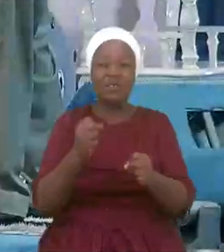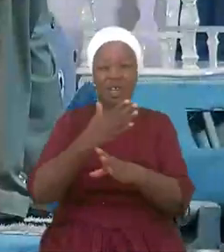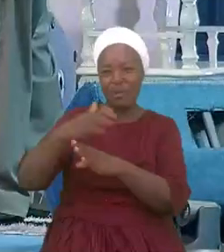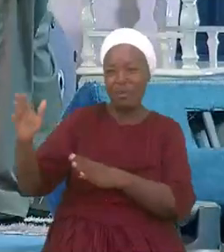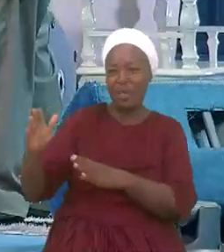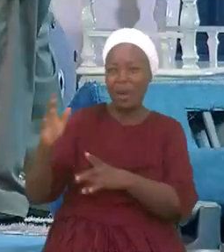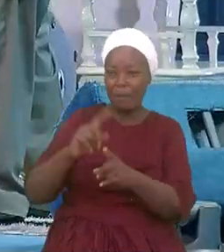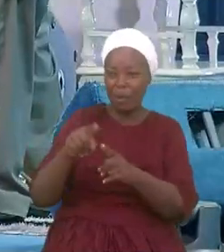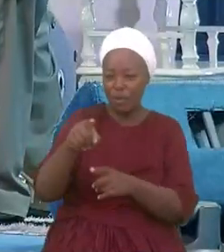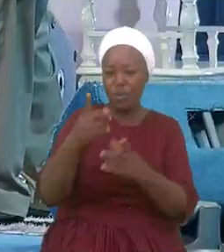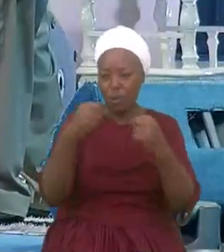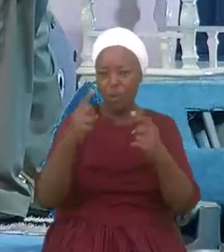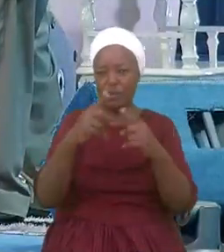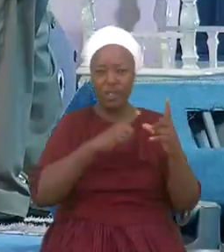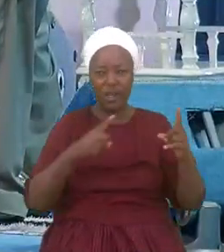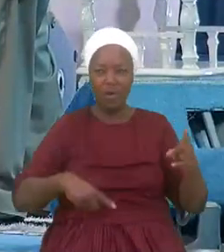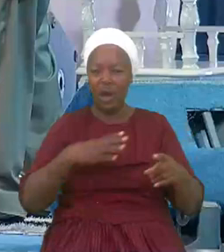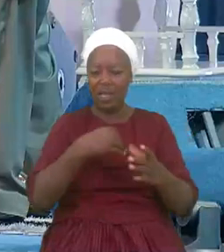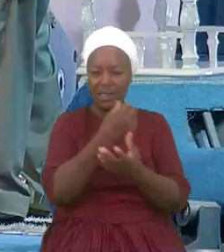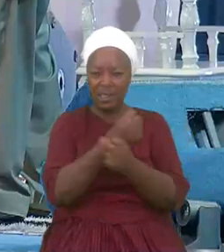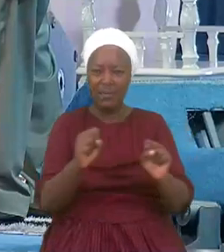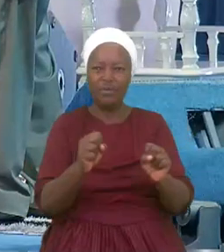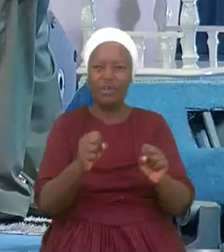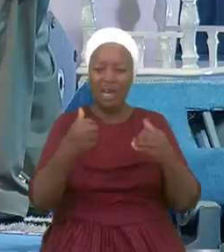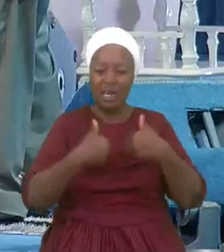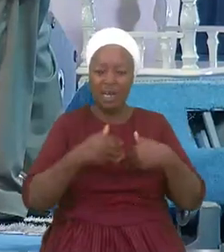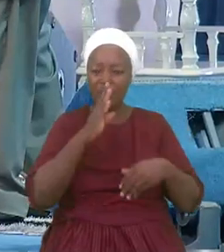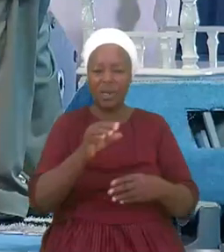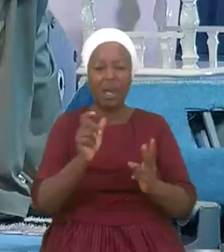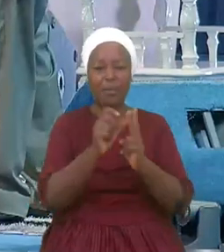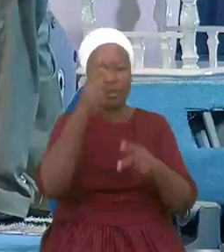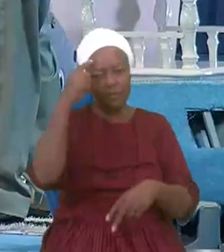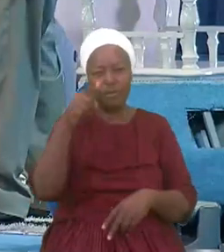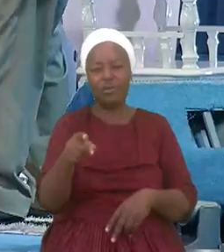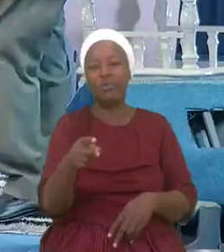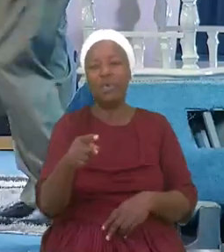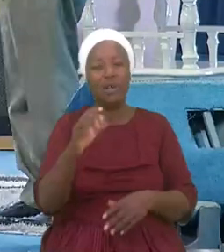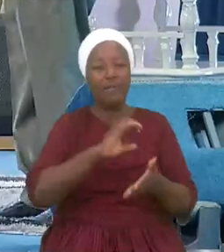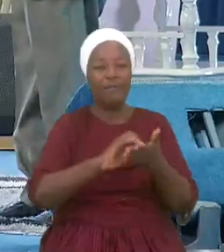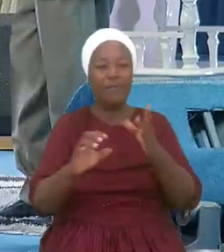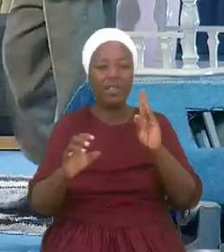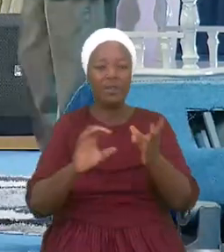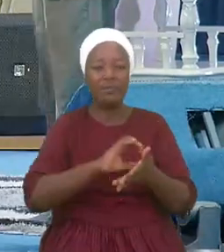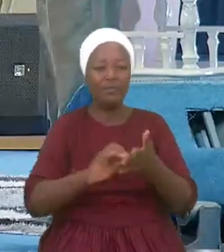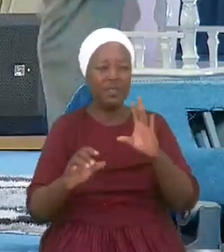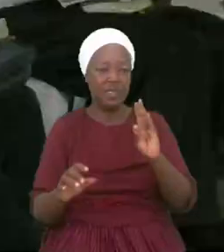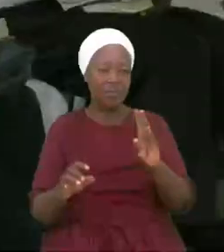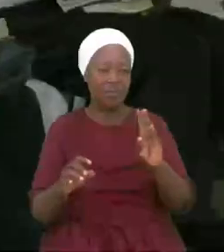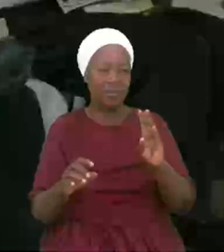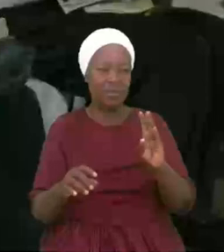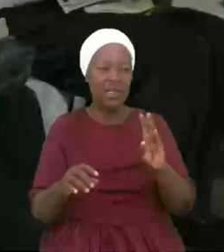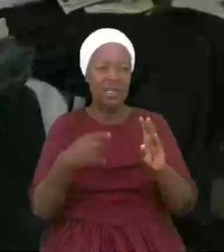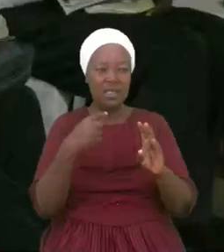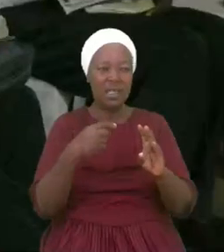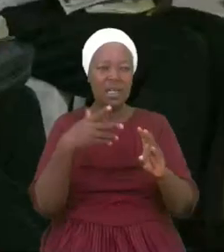aucune autre personne n'importe qui ton salut mais tu dois venir au Seigneur et puis le salut la